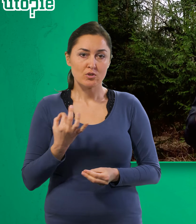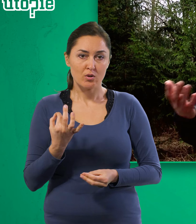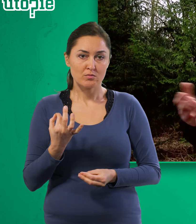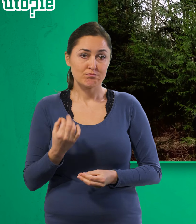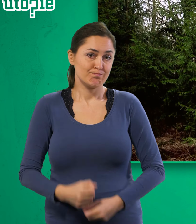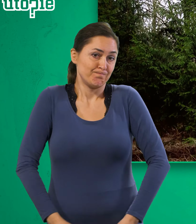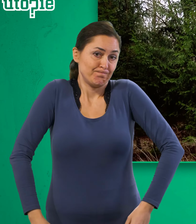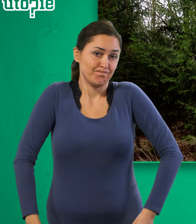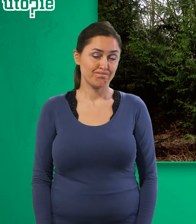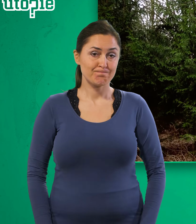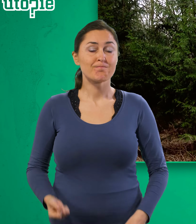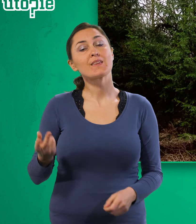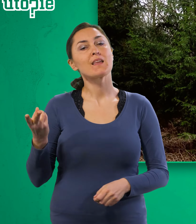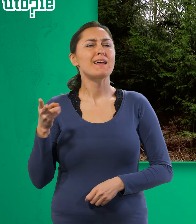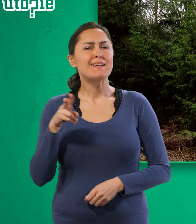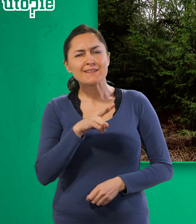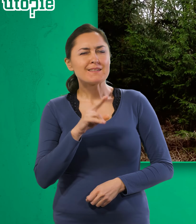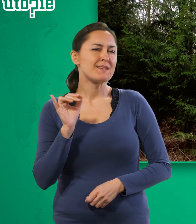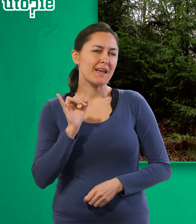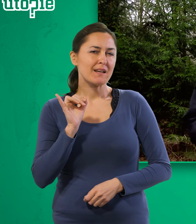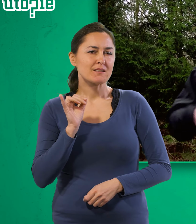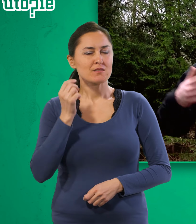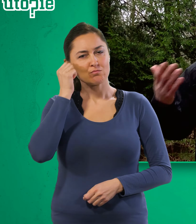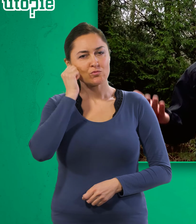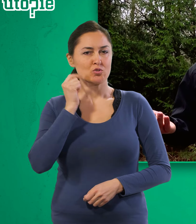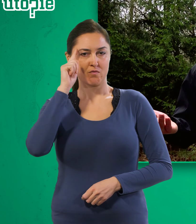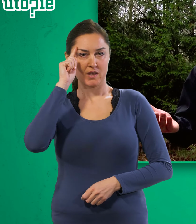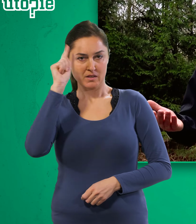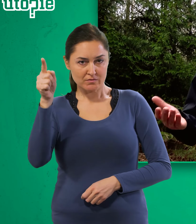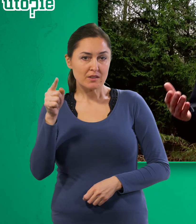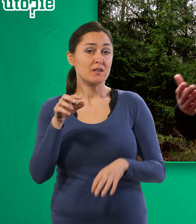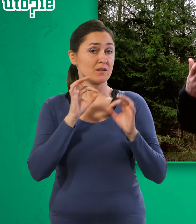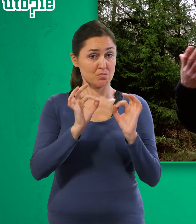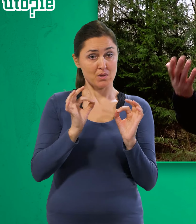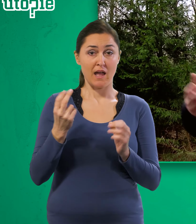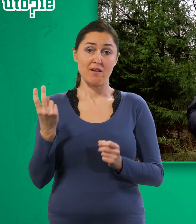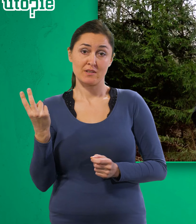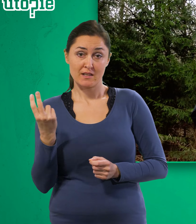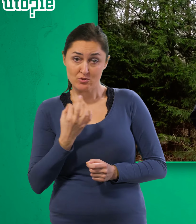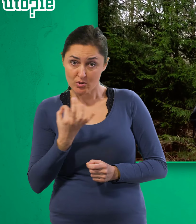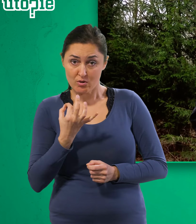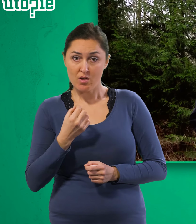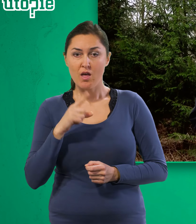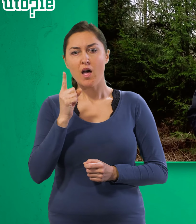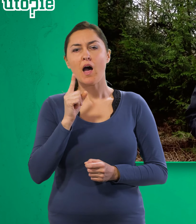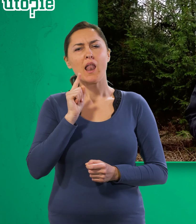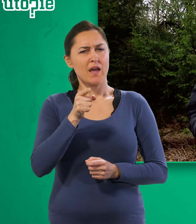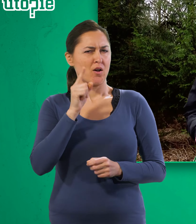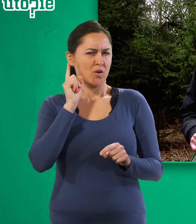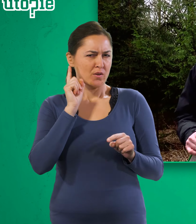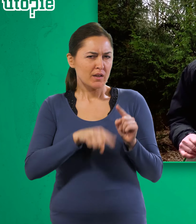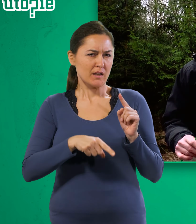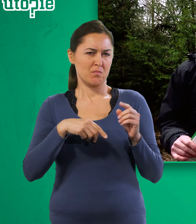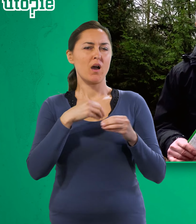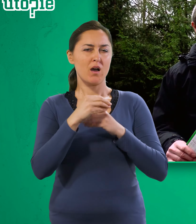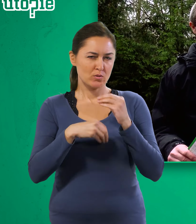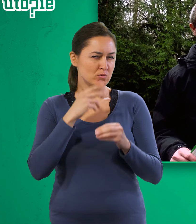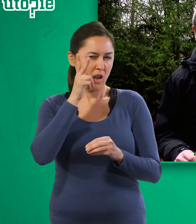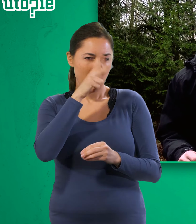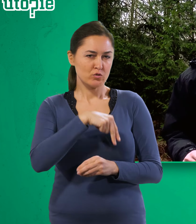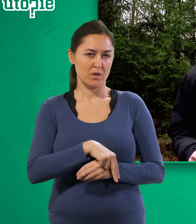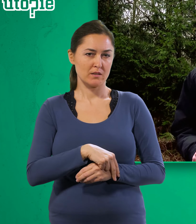Ale v životě tak to často jednáme. Představte si manžele, kdy jeden z nich se rozhodne být svému partnerovi